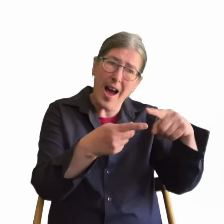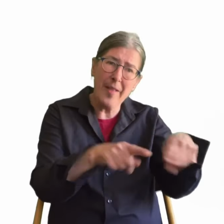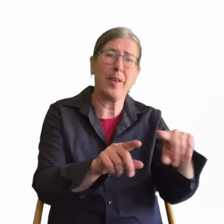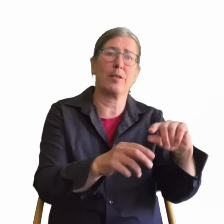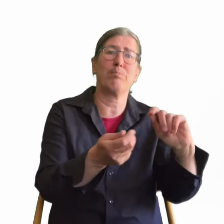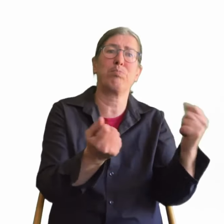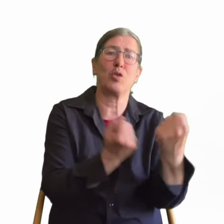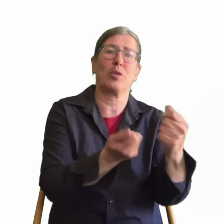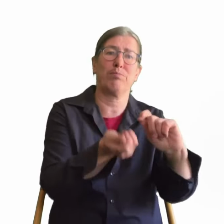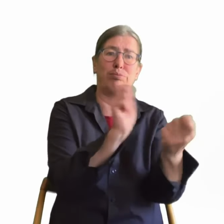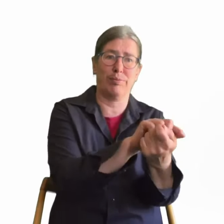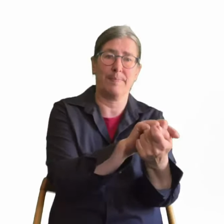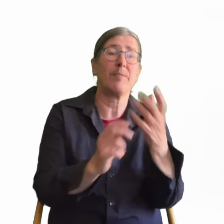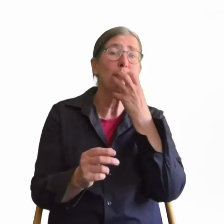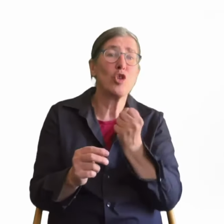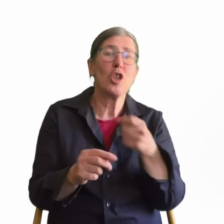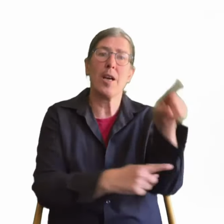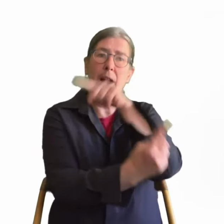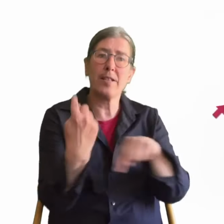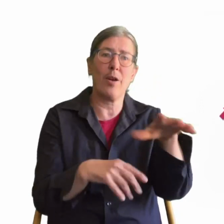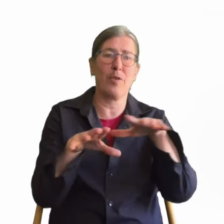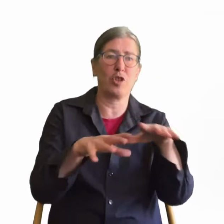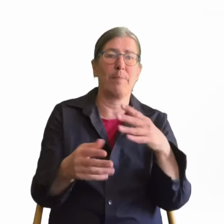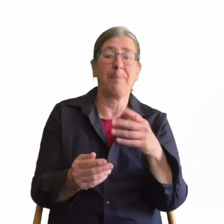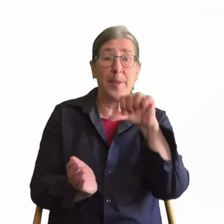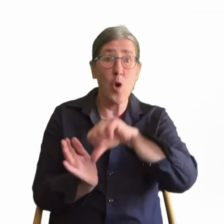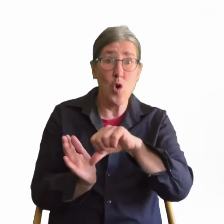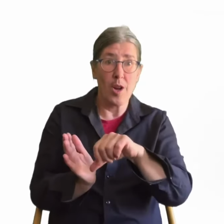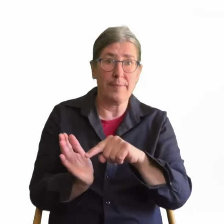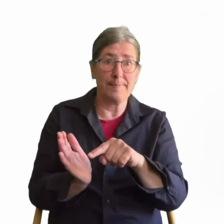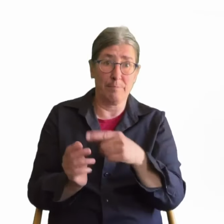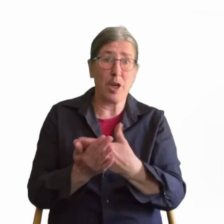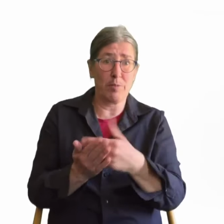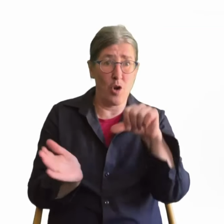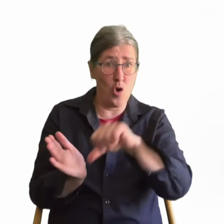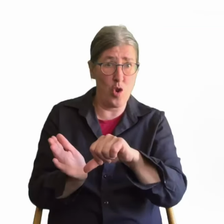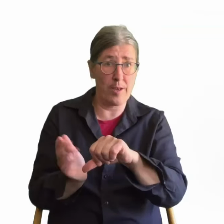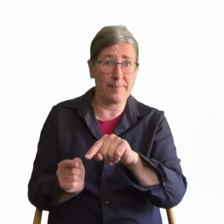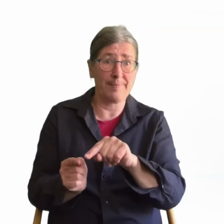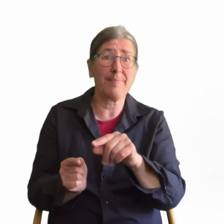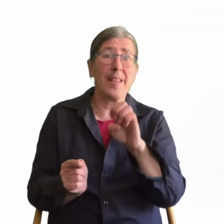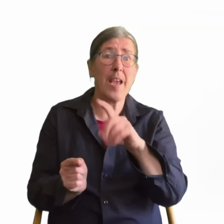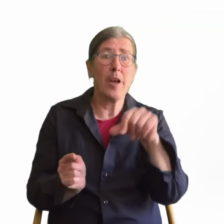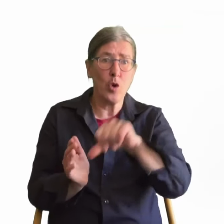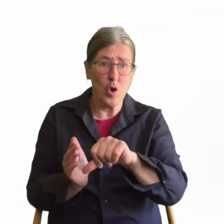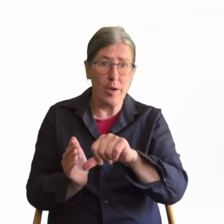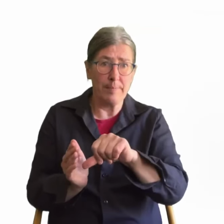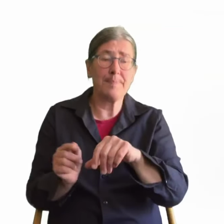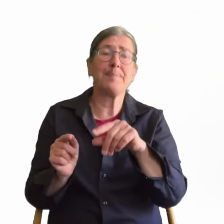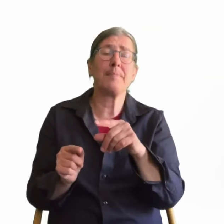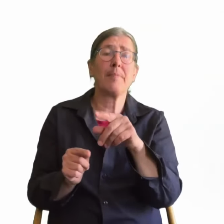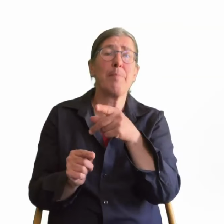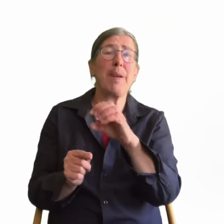die Natur vormacht. Der Wunschgedanke ist eine Kreislaufwirtschaft, also aus dem Öl, das wisst ihr ja, aus dem Erdöl, wird in der